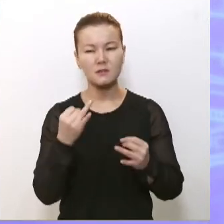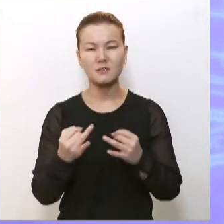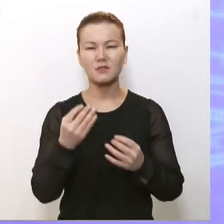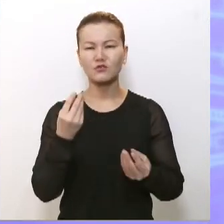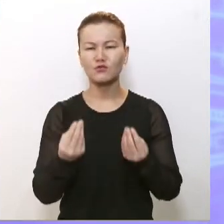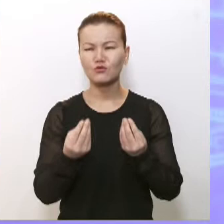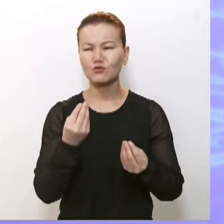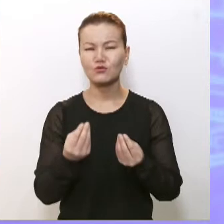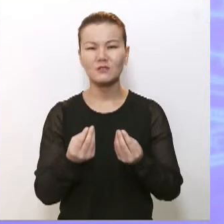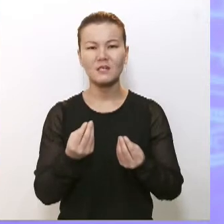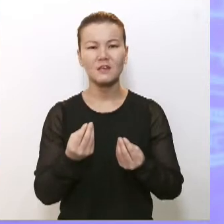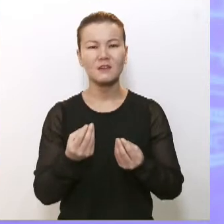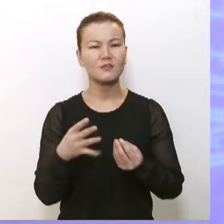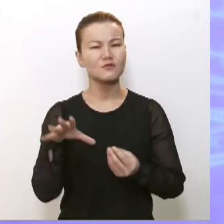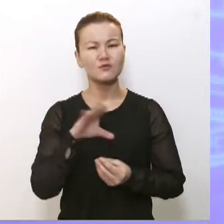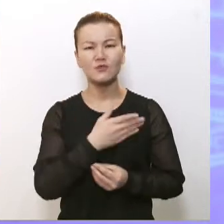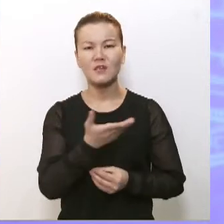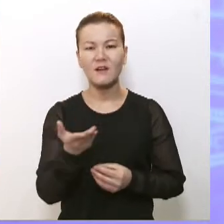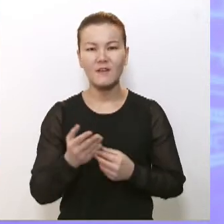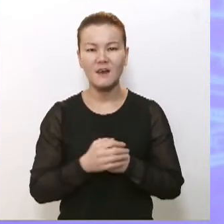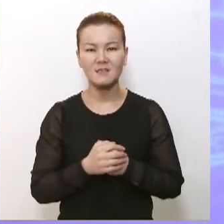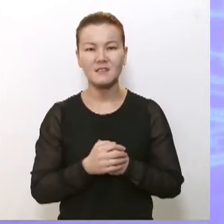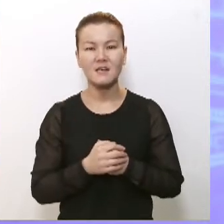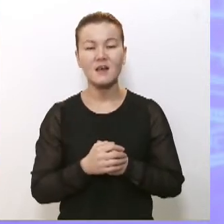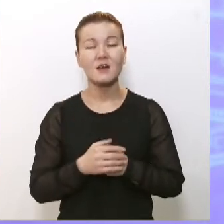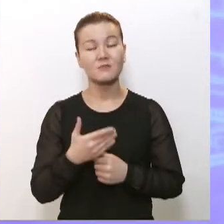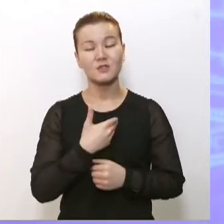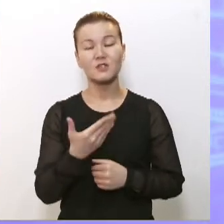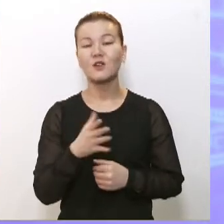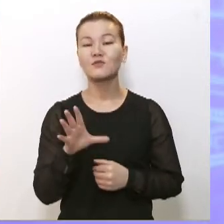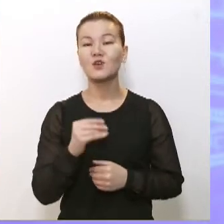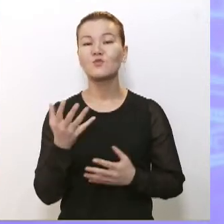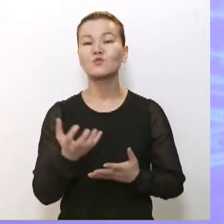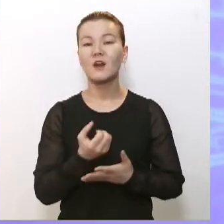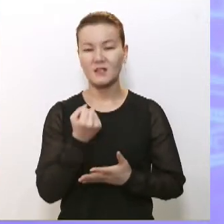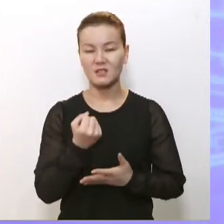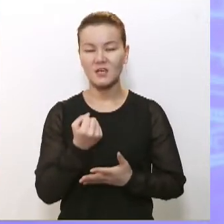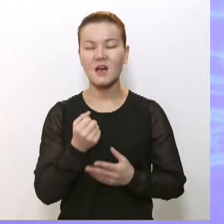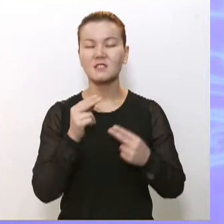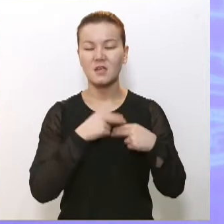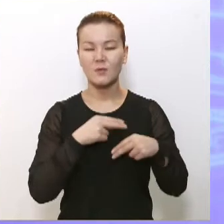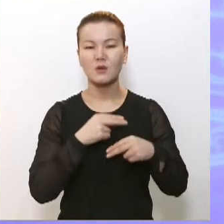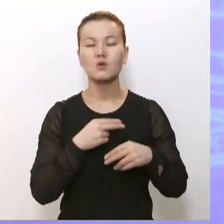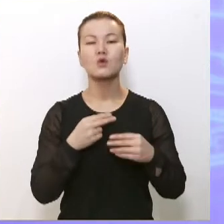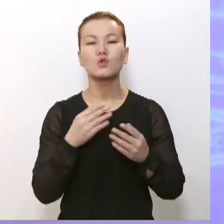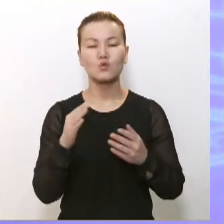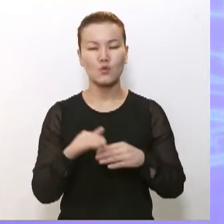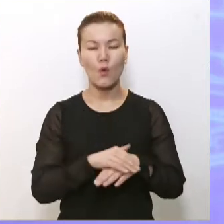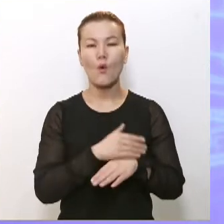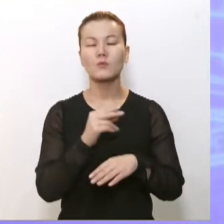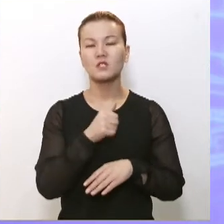шутки все для вас пожелаю всем удачи за работу добрый час